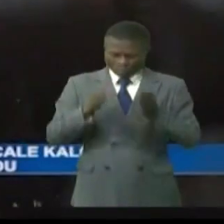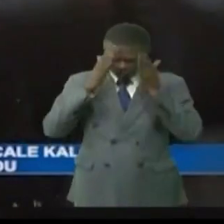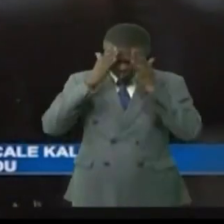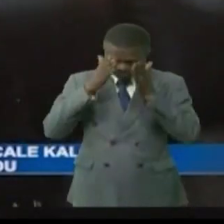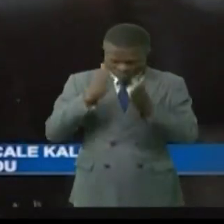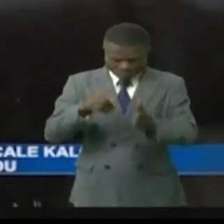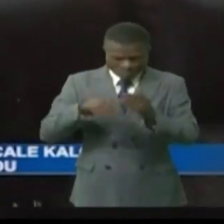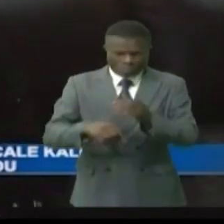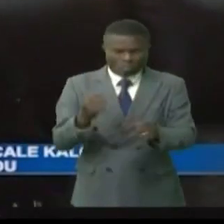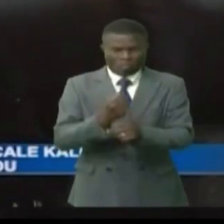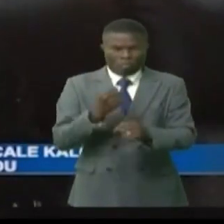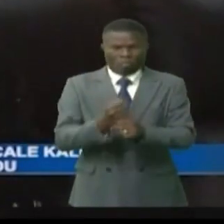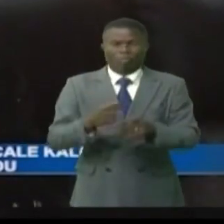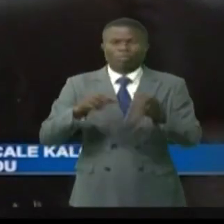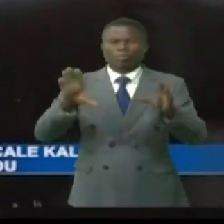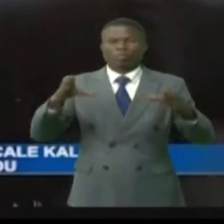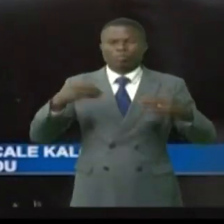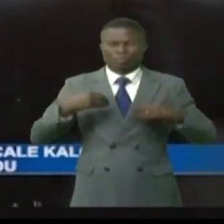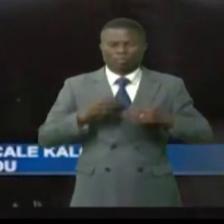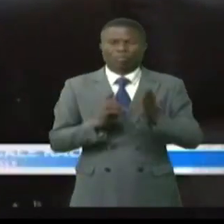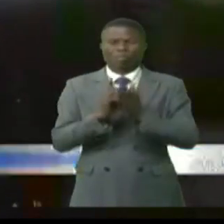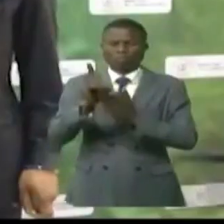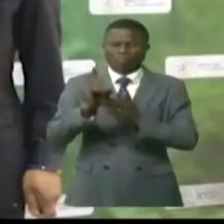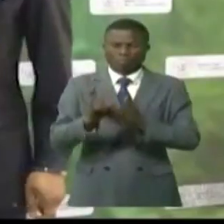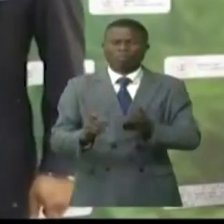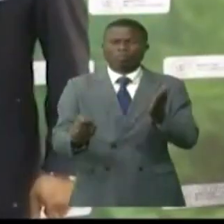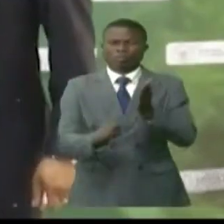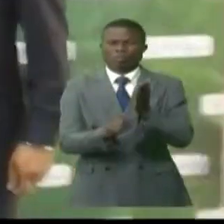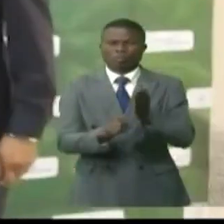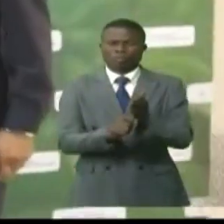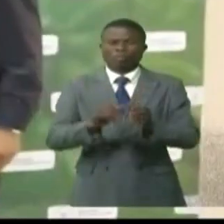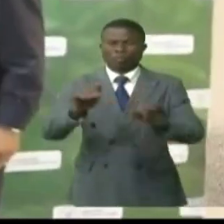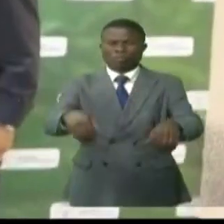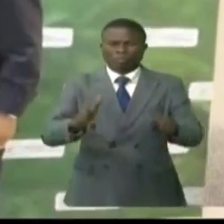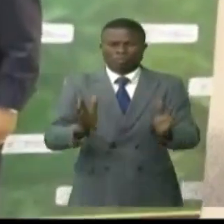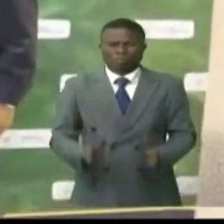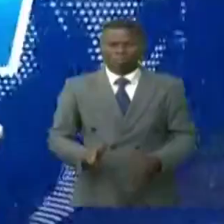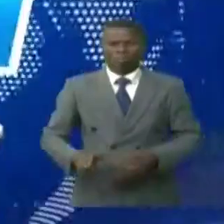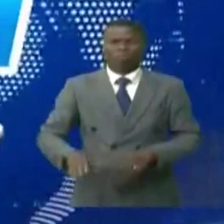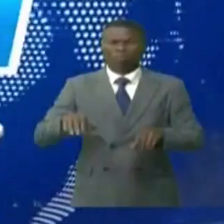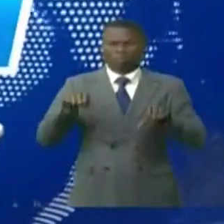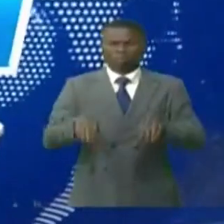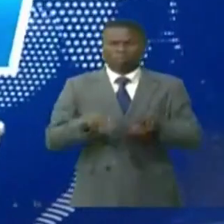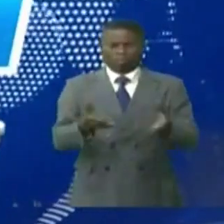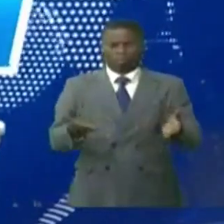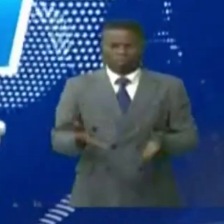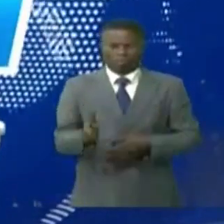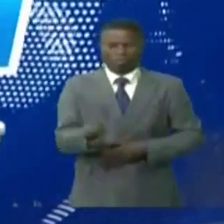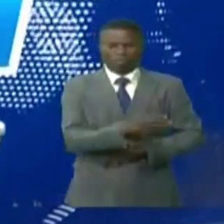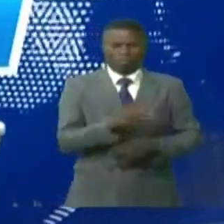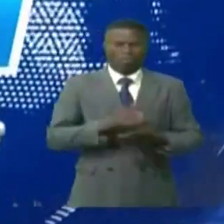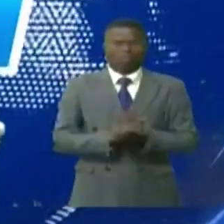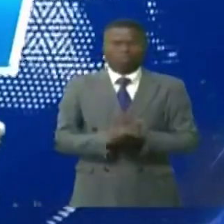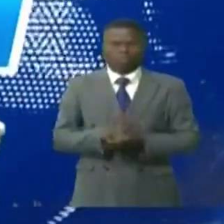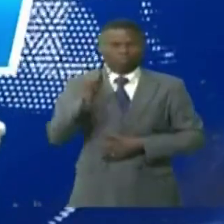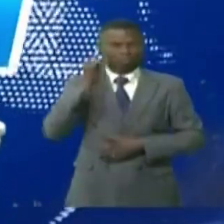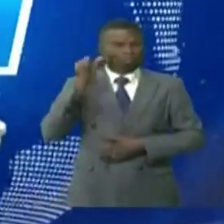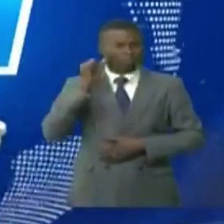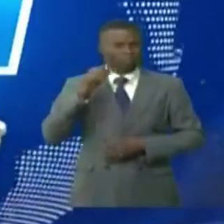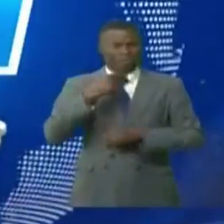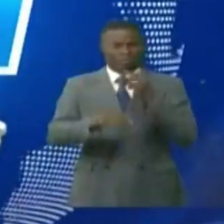bataille, a dit sa détermination de développer ses technologies agricoles au pays de Lumumba. Ouverture hier